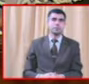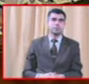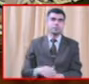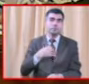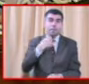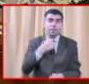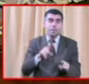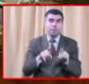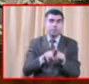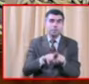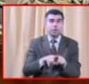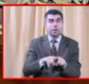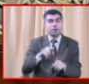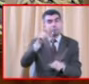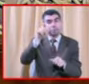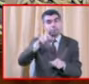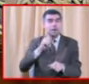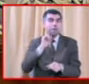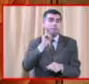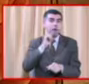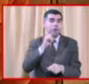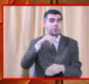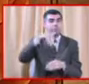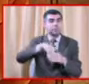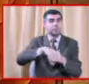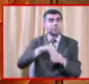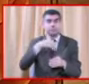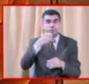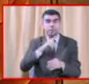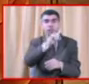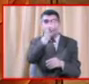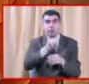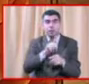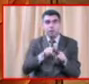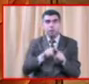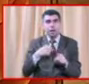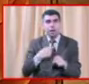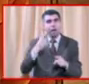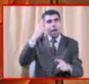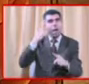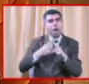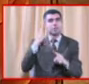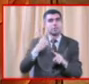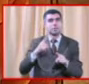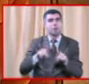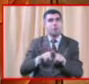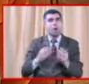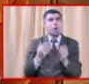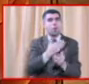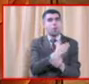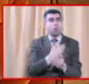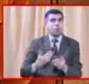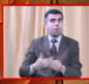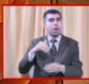كما جاء على لسانكم السيدة النائبة المحترمة، لا يمكن أن نقبل العنف سواء حكومة أو برلمان